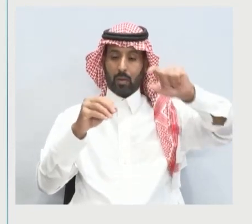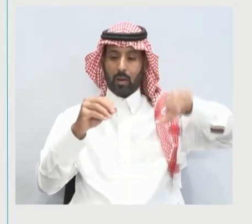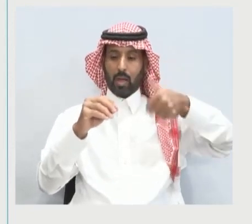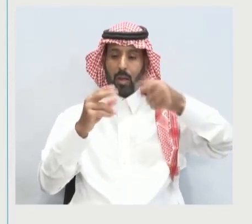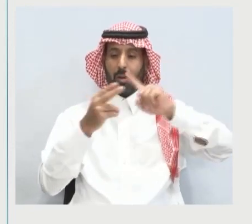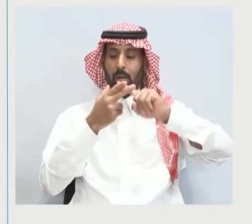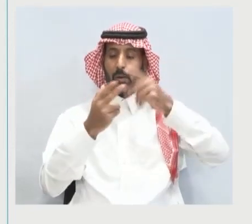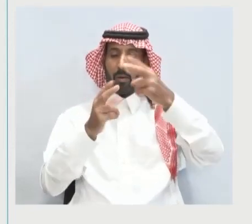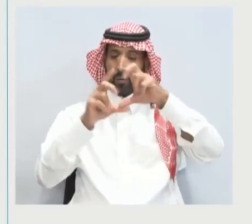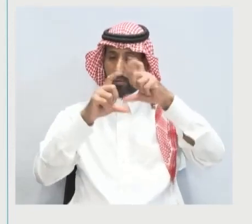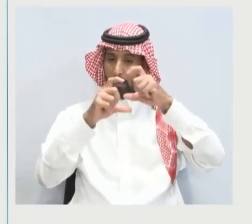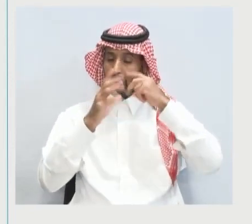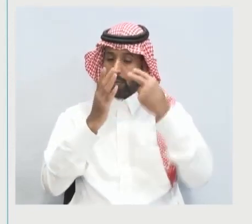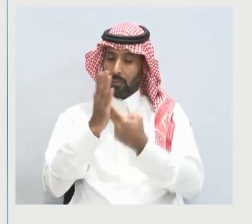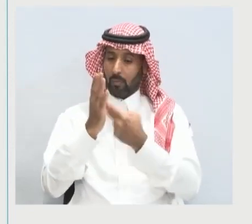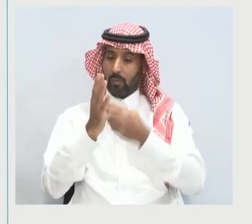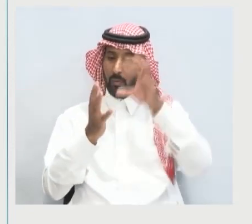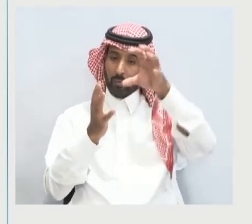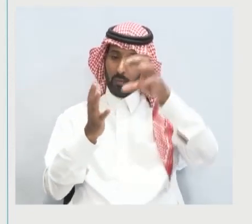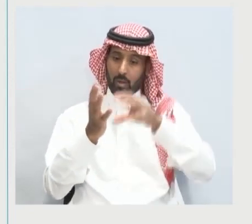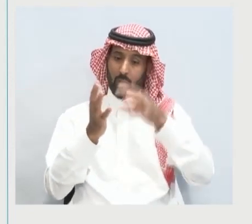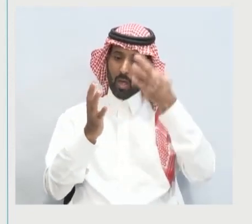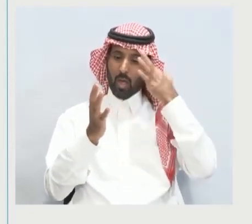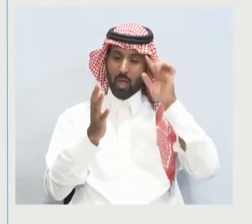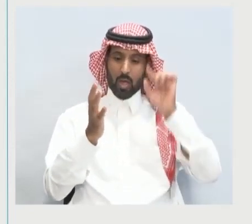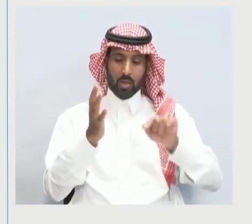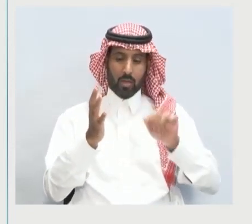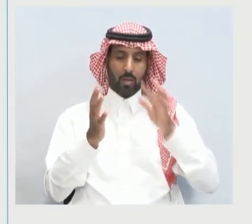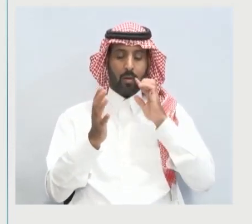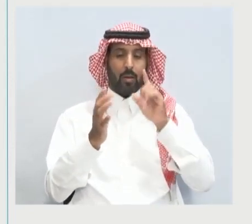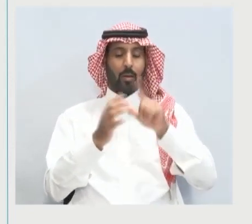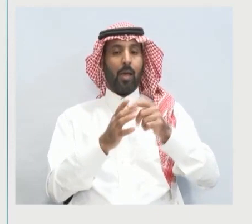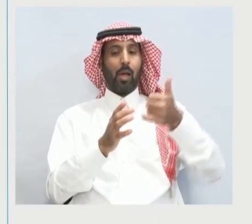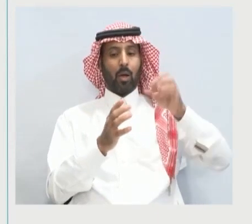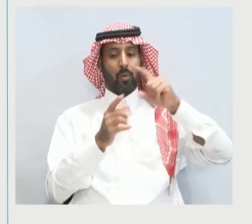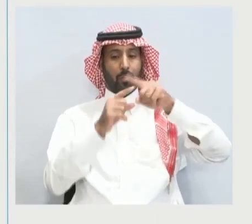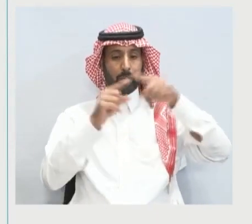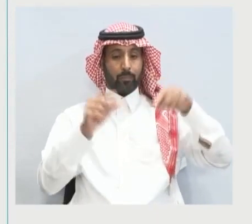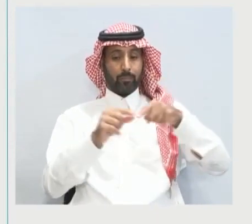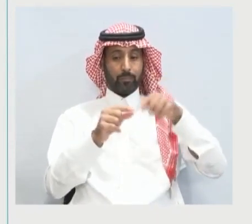مجموعه رسومات توضيحيه نضغط على ايقونه